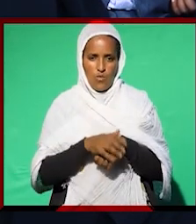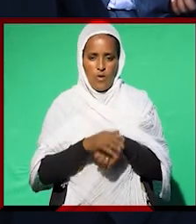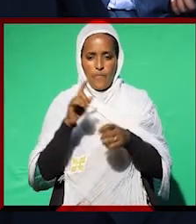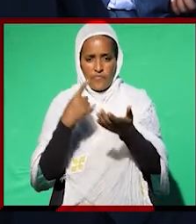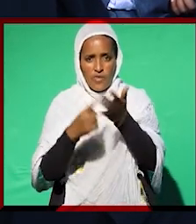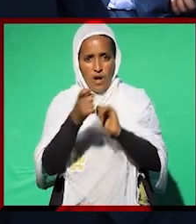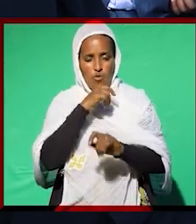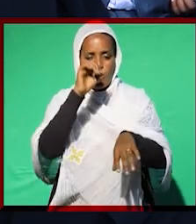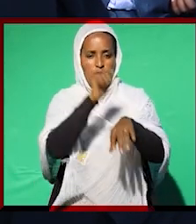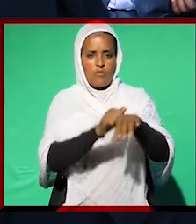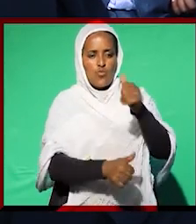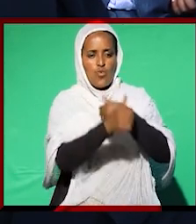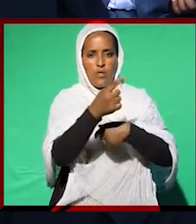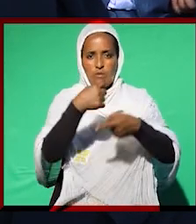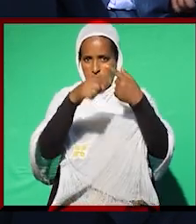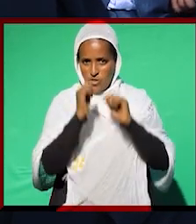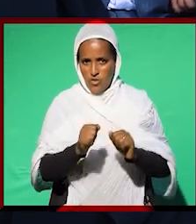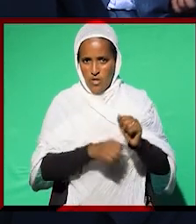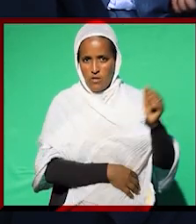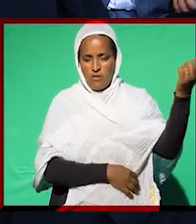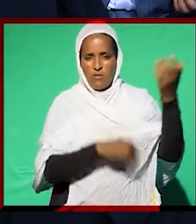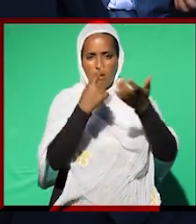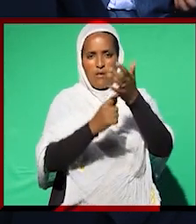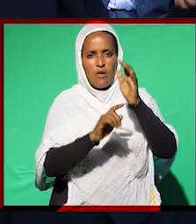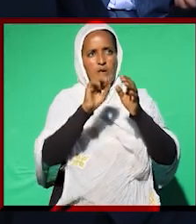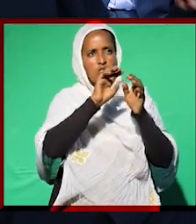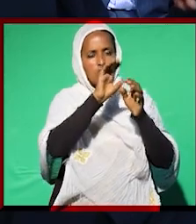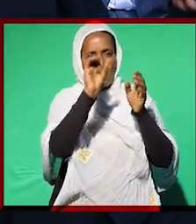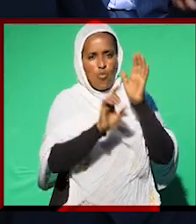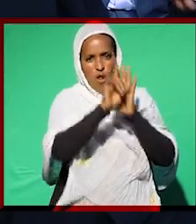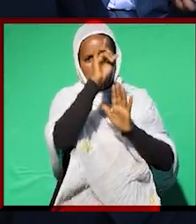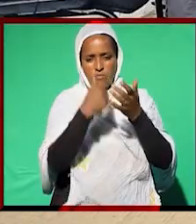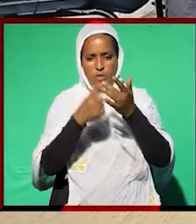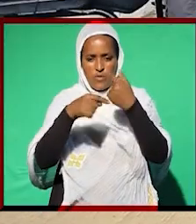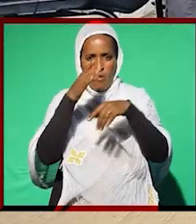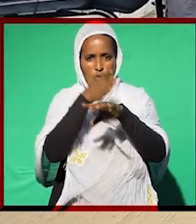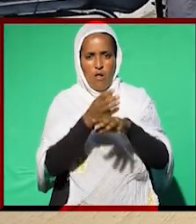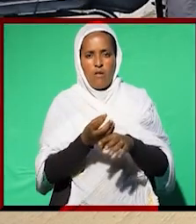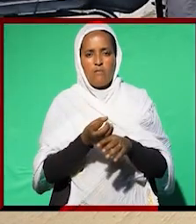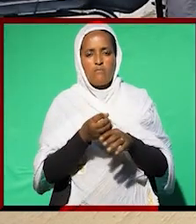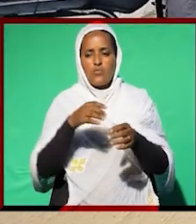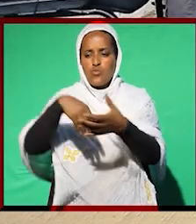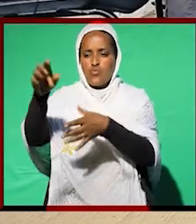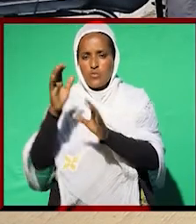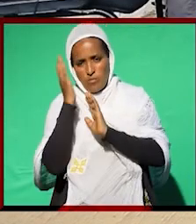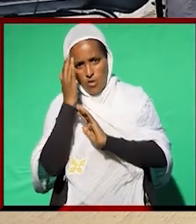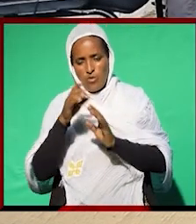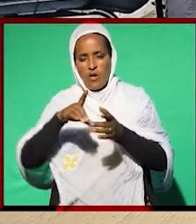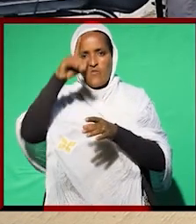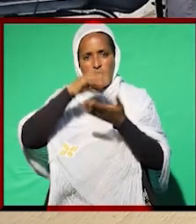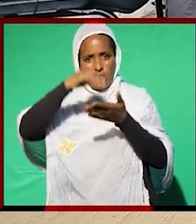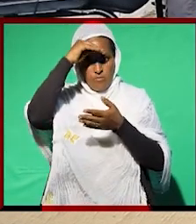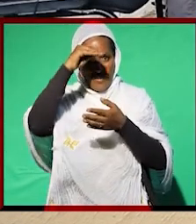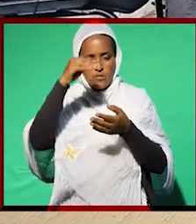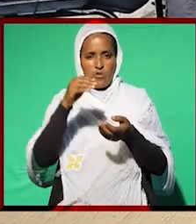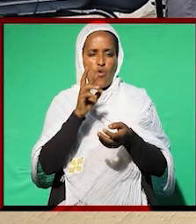ብቻ። ያለበለዚያ አደጋለሁ። ሴኩላሪዝም ከመጣ በኋላ እኮ ነው እንዴ ውጭ ላይ በረንዳ ላይ የሚያድሩ የከፍተኛ